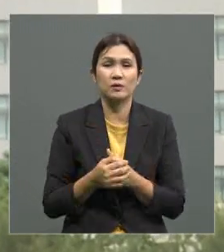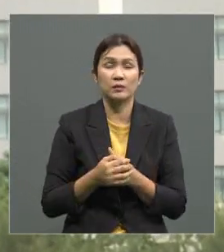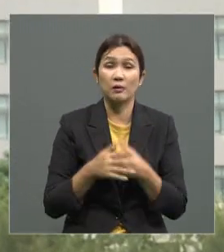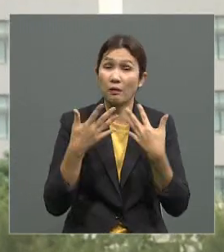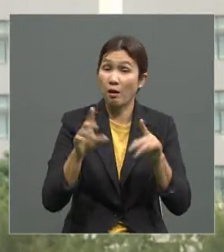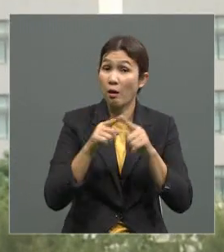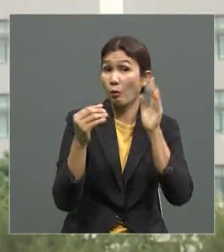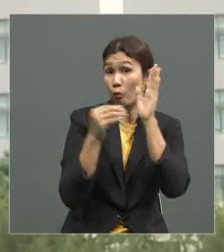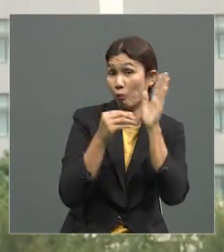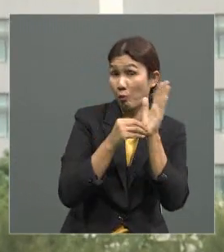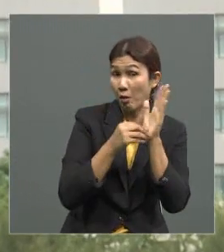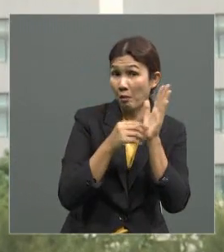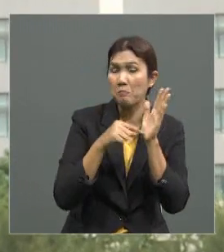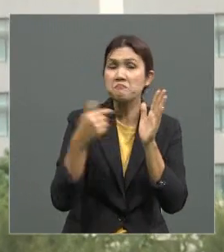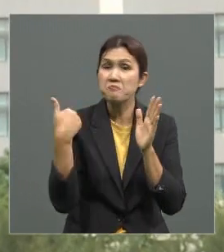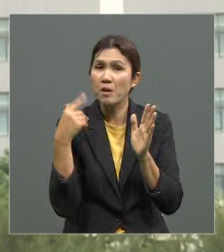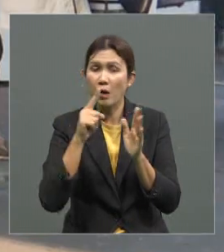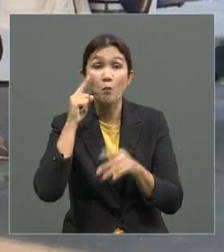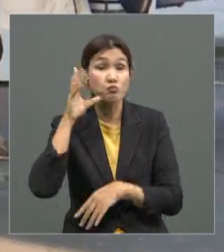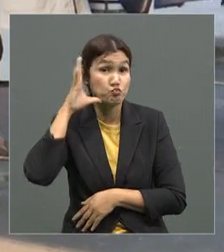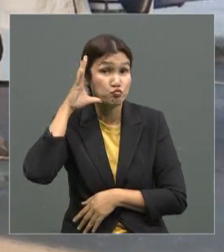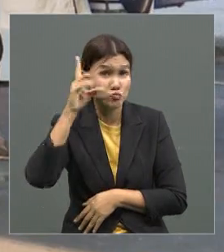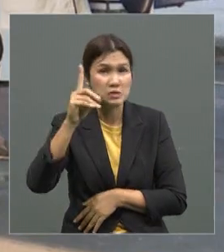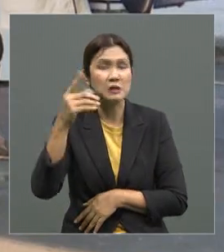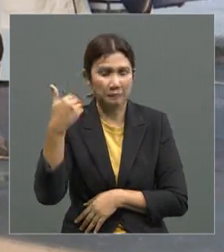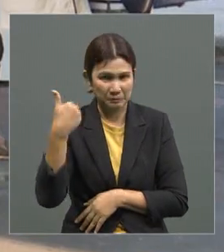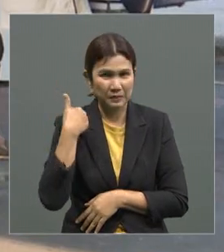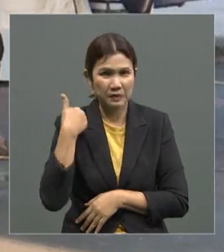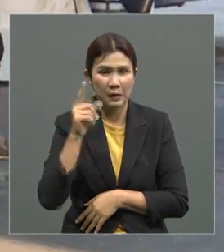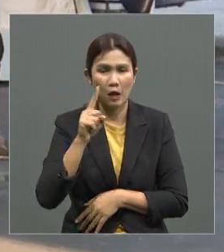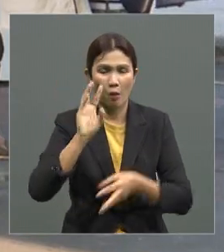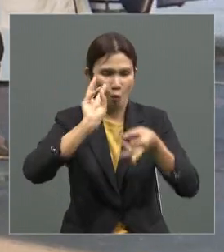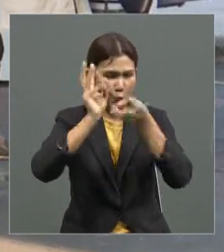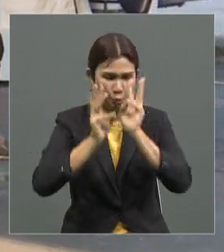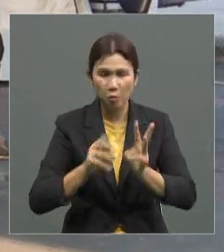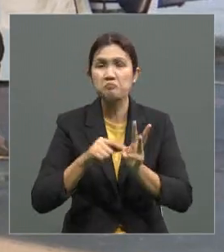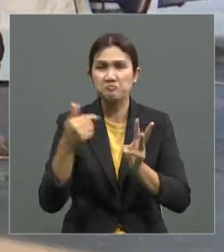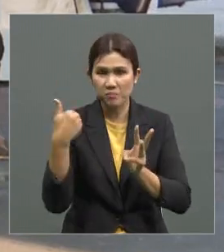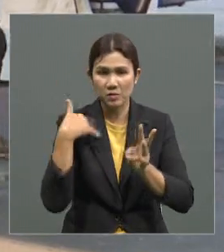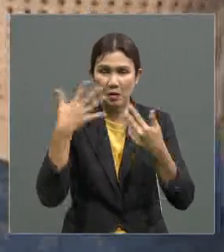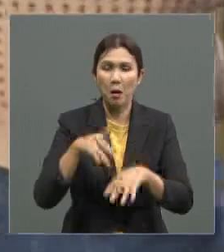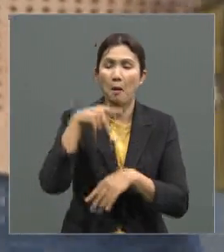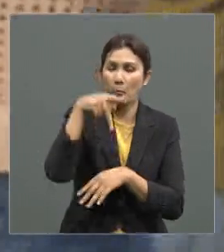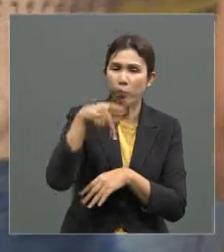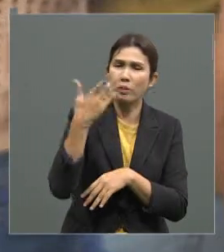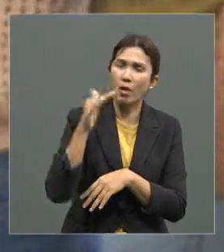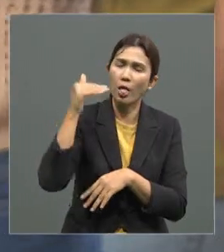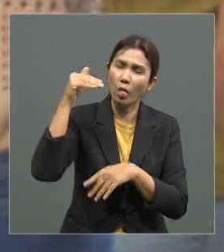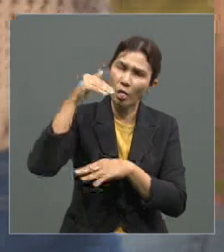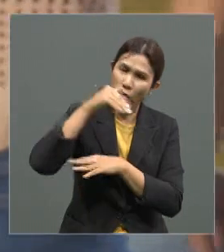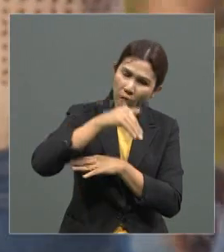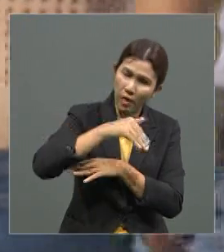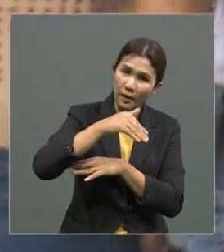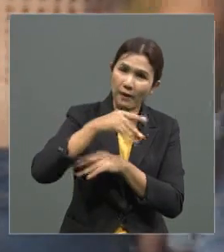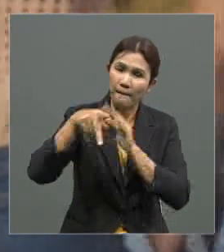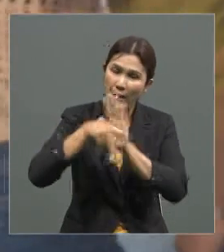งเทพมหานครเนี่ยมีการคาดการณ์ว่าในวันพรุ่งนี้ก็จะมีค่าฝุ่นอย่างต่อเนื่องค่ะส่วนวันพุธก็อาจจะลดลงจากนั้นวันพฤหั